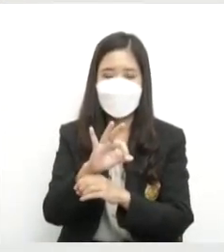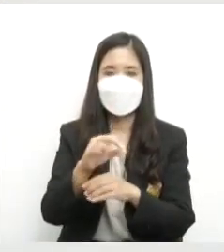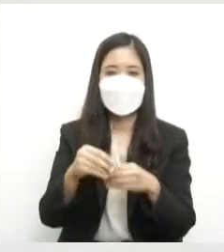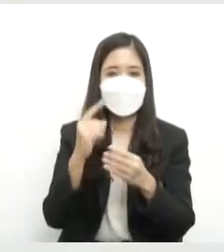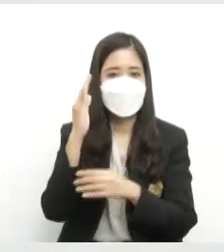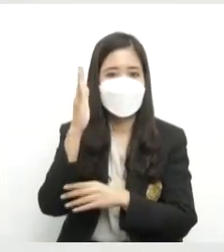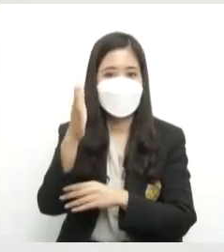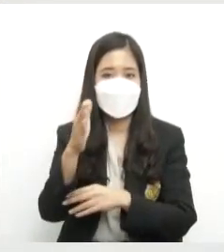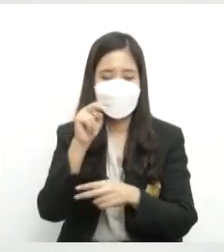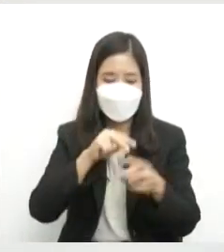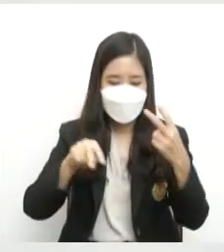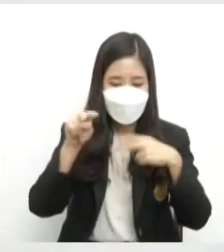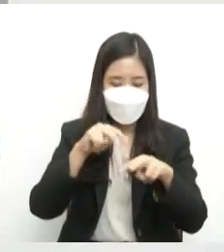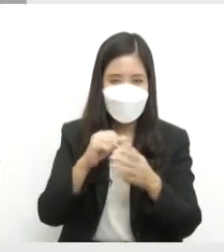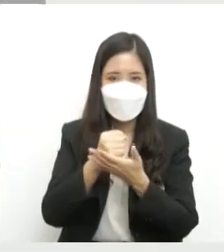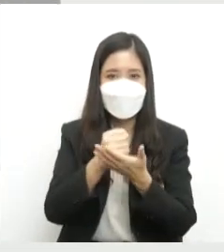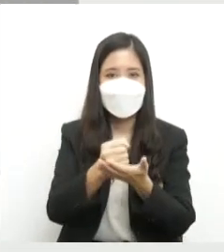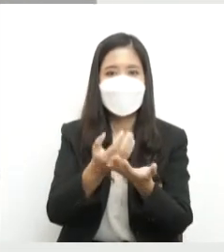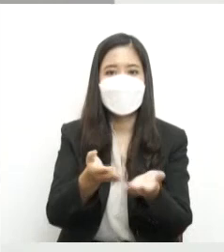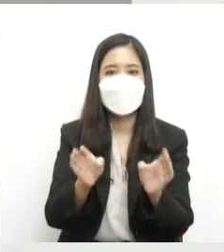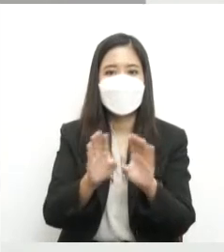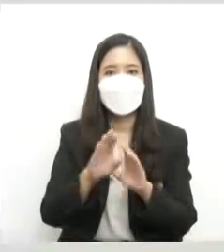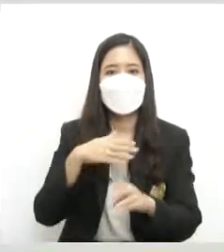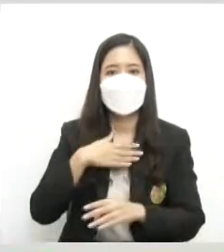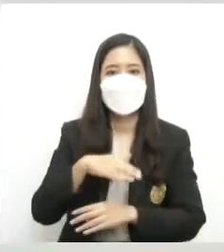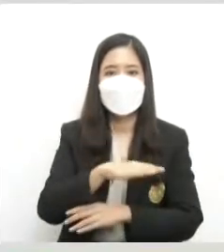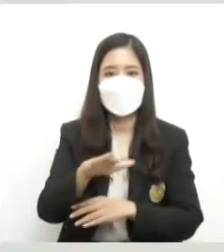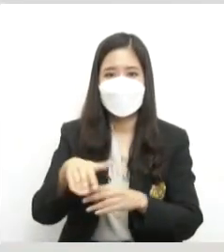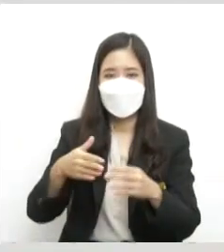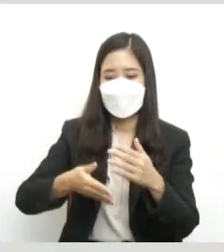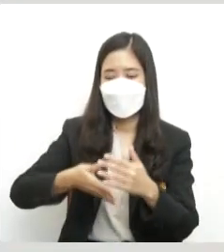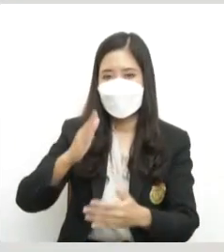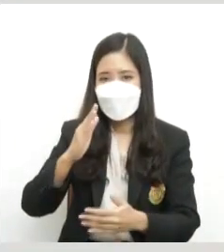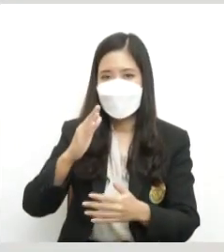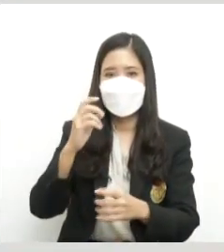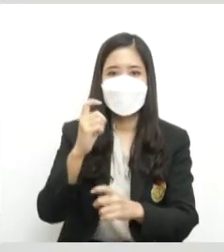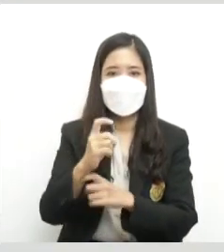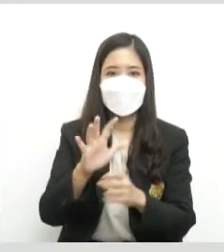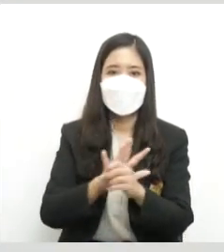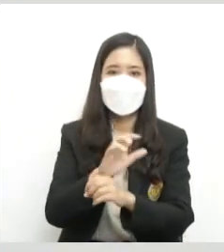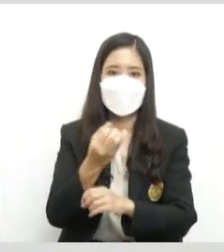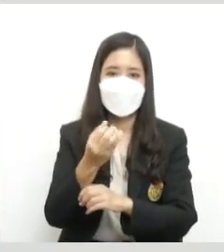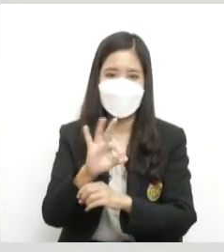ปเพื่อดูแลช่วยเหลือครอบครัวของเราให้ก้าวข้ามผ่านวิกฤตครั้งนี้ไปด้วยกัน